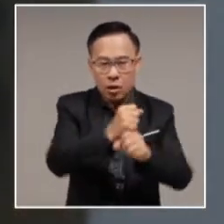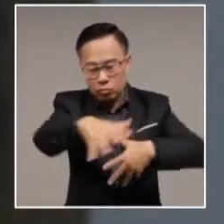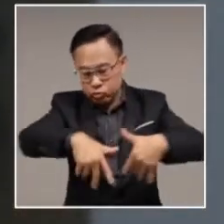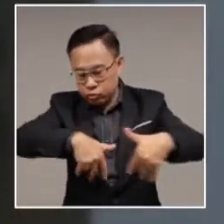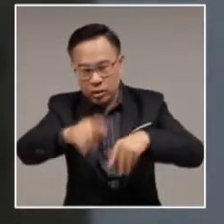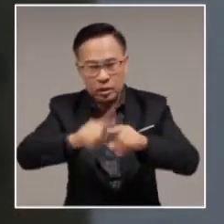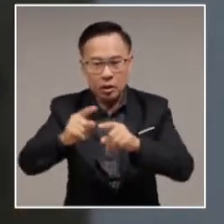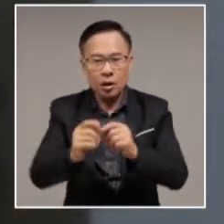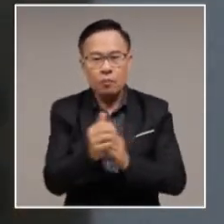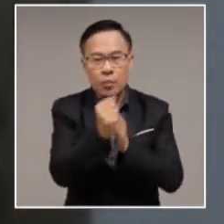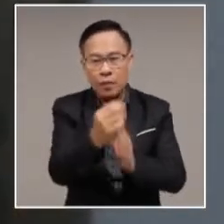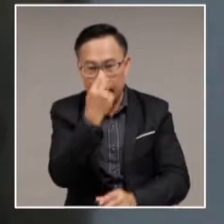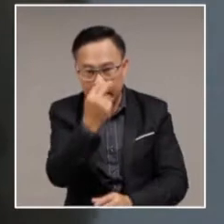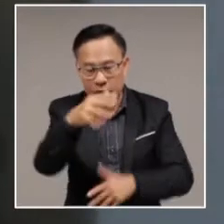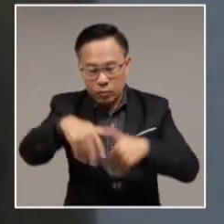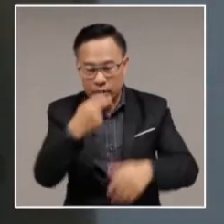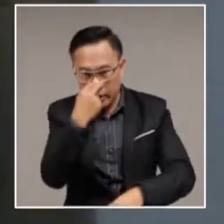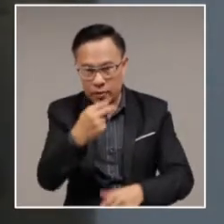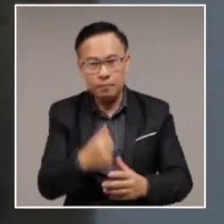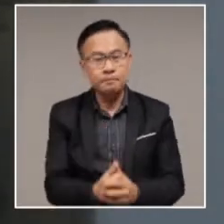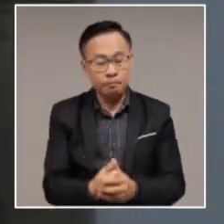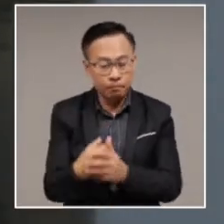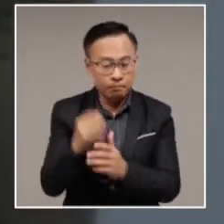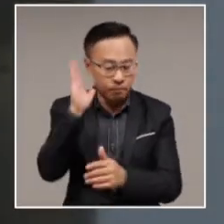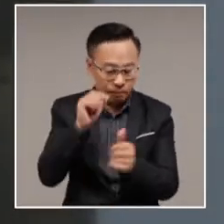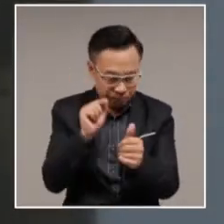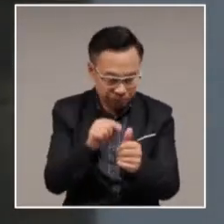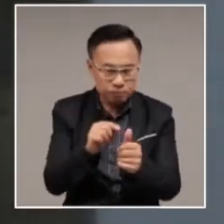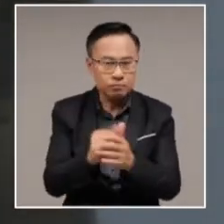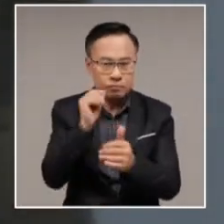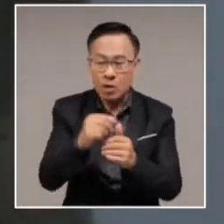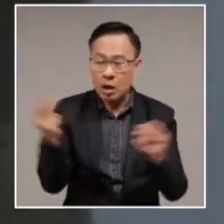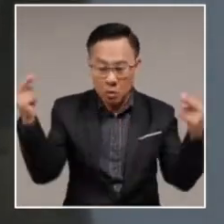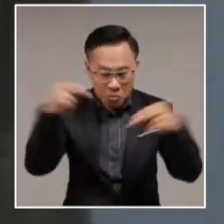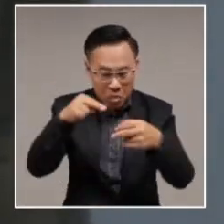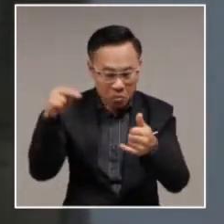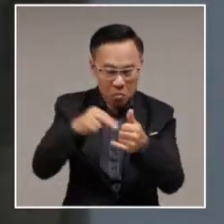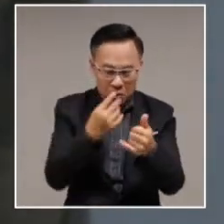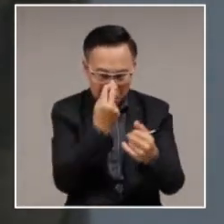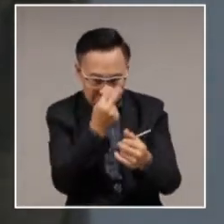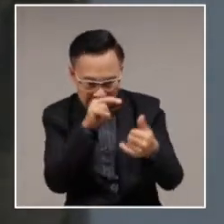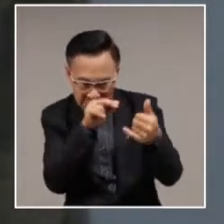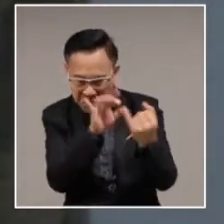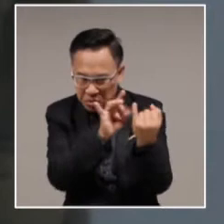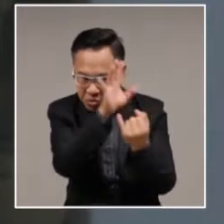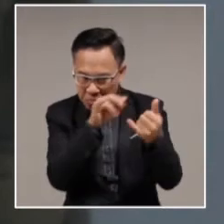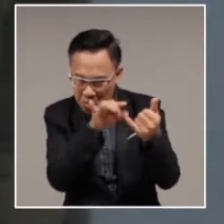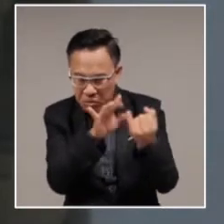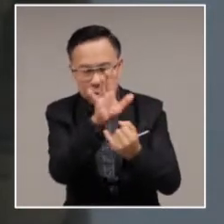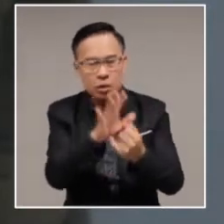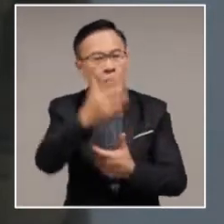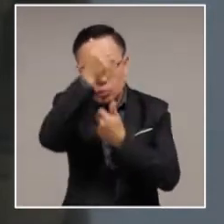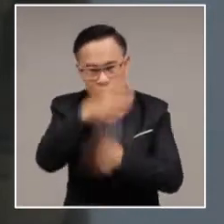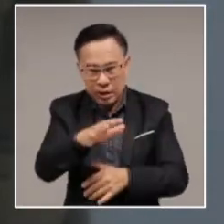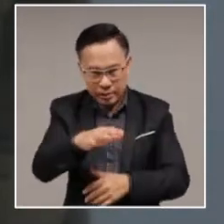อะๆพาไปแล้วก็บอกกับนุ้ยเสมอว่าไม่ต้องไปเกรงกลัวสายตาใครแล้วก็ไม่ต้องไปอายใครเราไม่ได้มาขอ